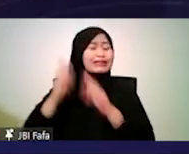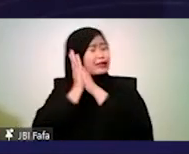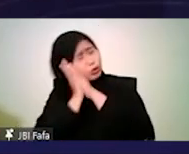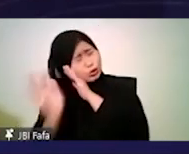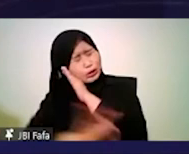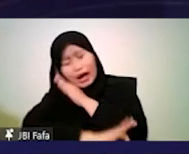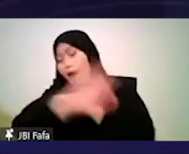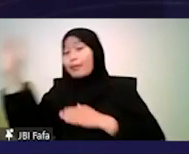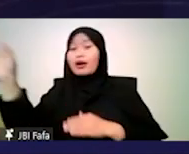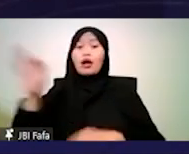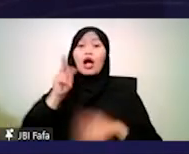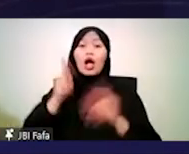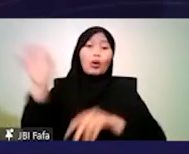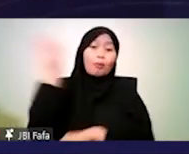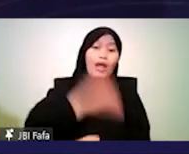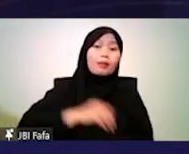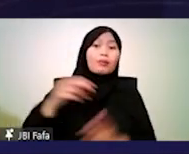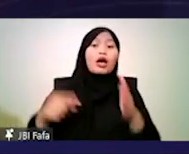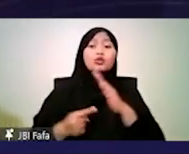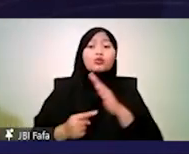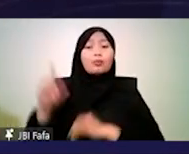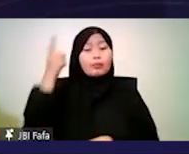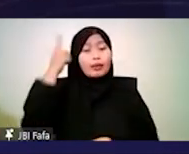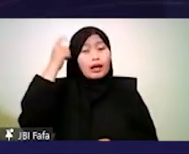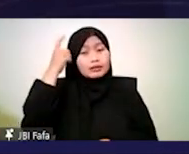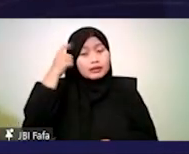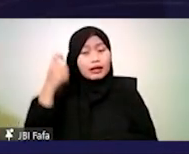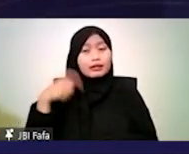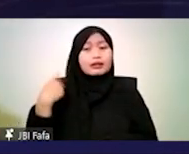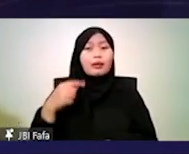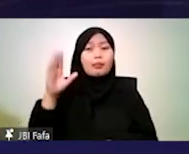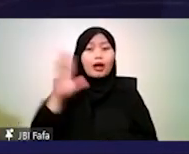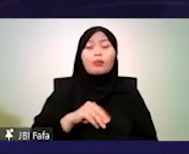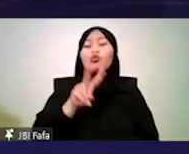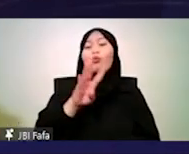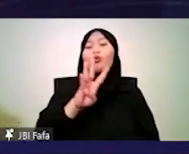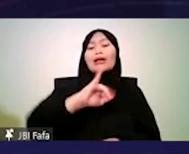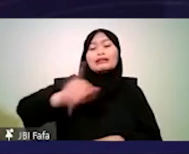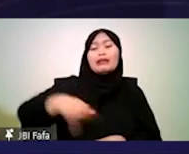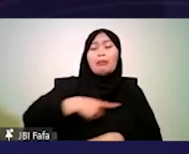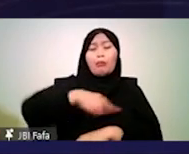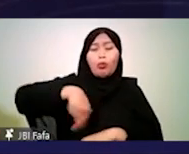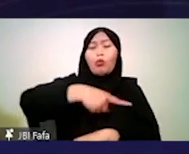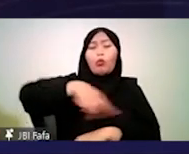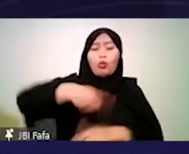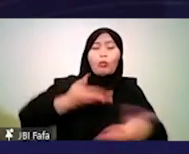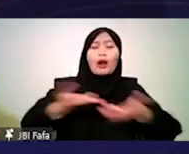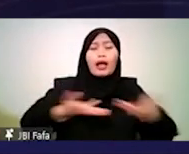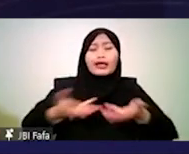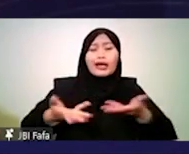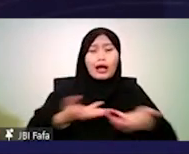enggak mahasiswa belajar by fast mensiap nama-nama itu entypo Seven terus beroperasi